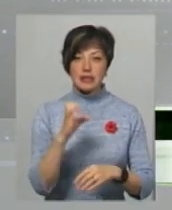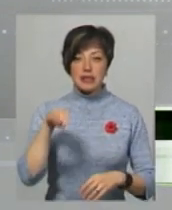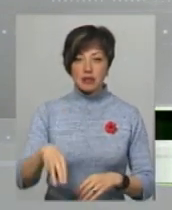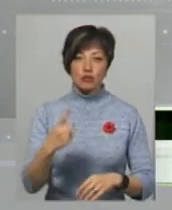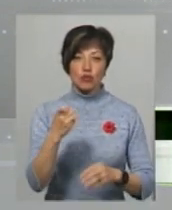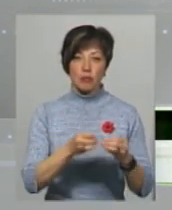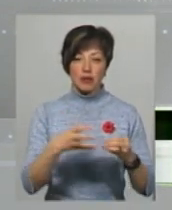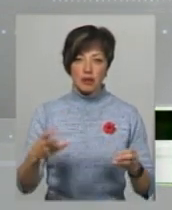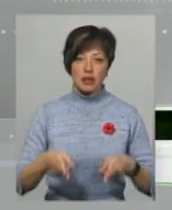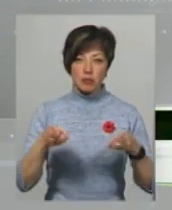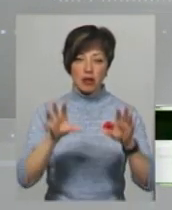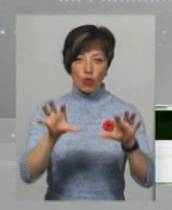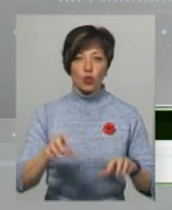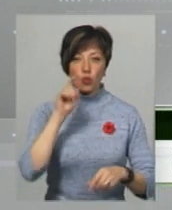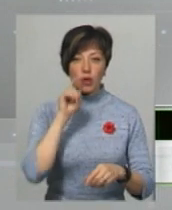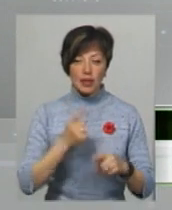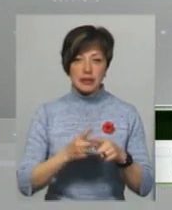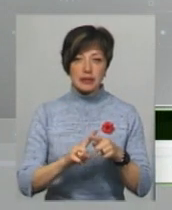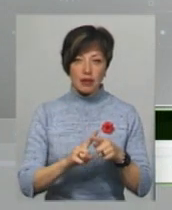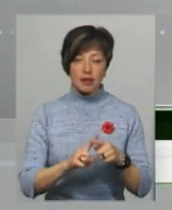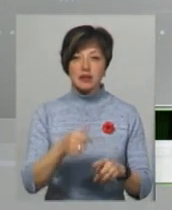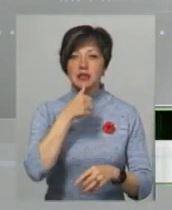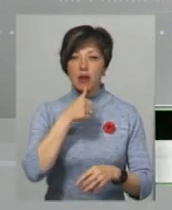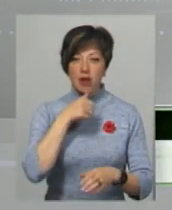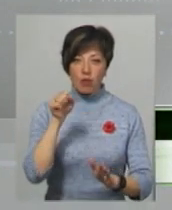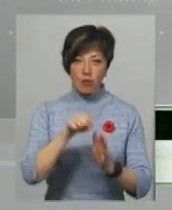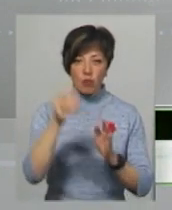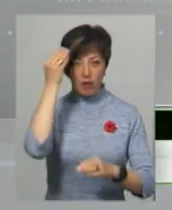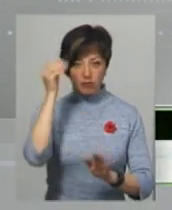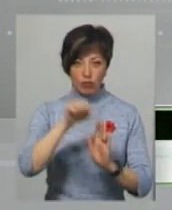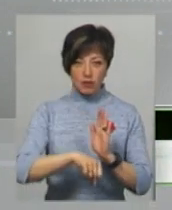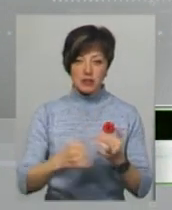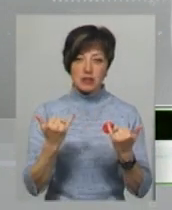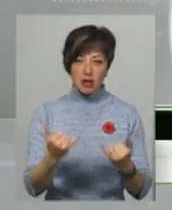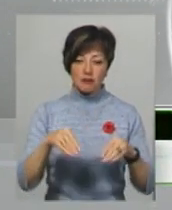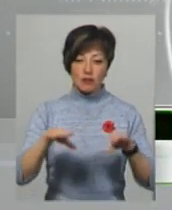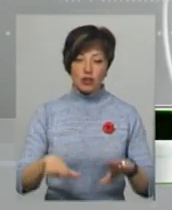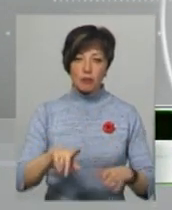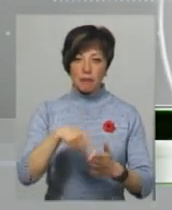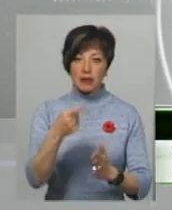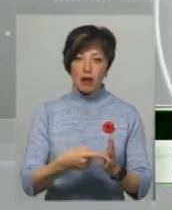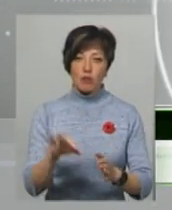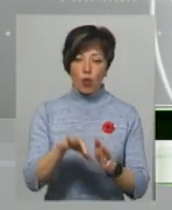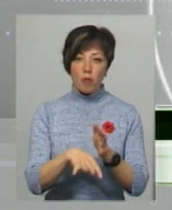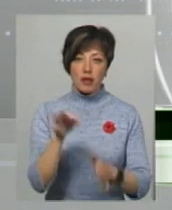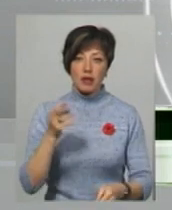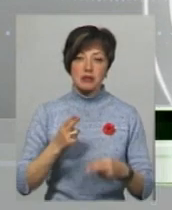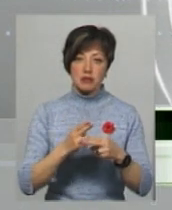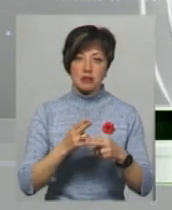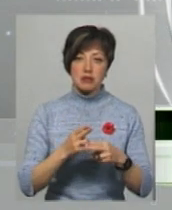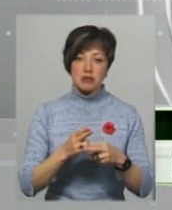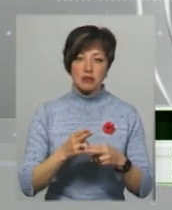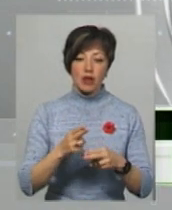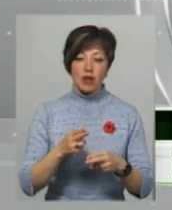статті 115 Кримінального кодексу України. Це замах на навмисне вбивство. Наразі вирішується питання про обрання йому